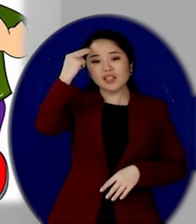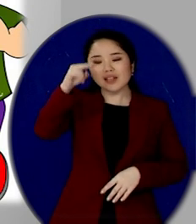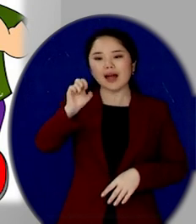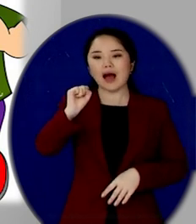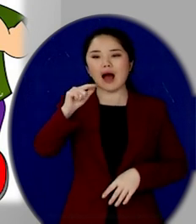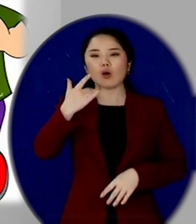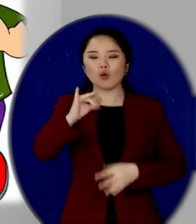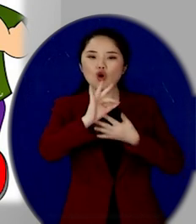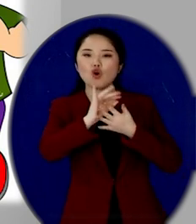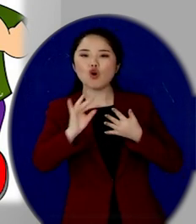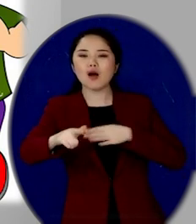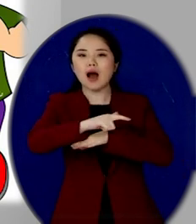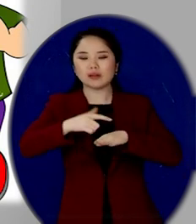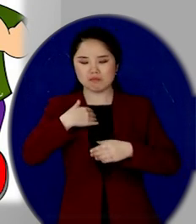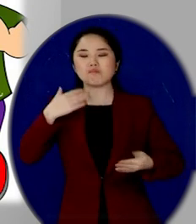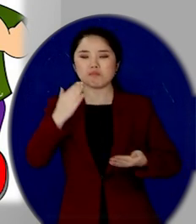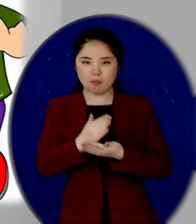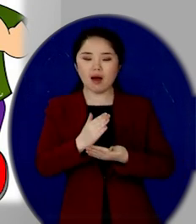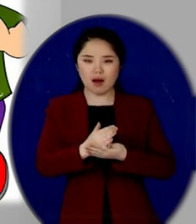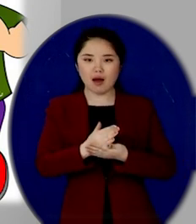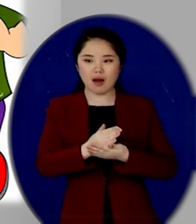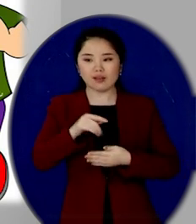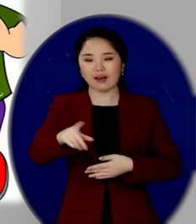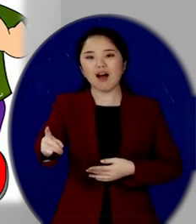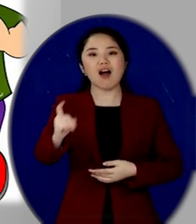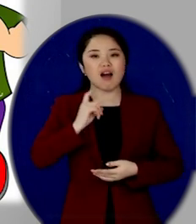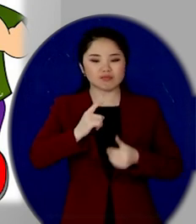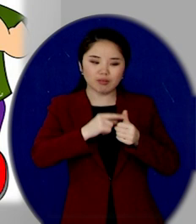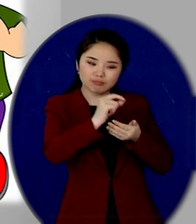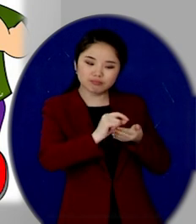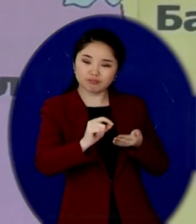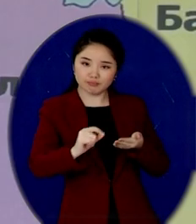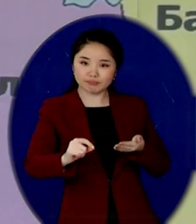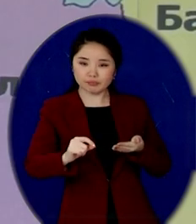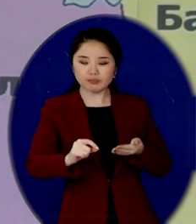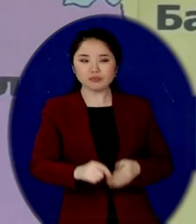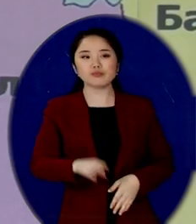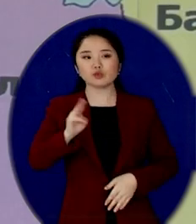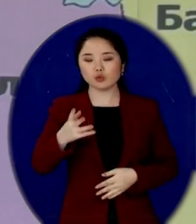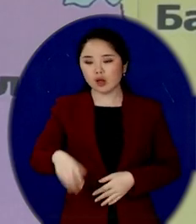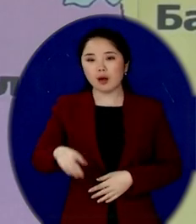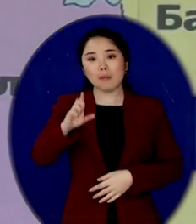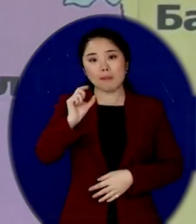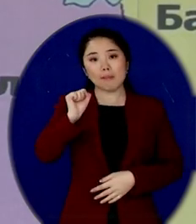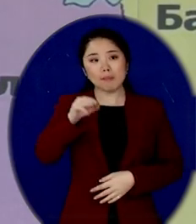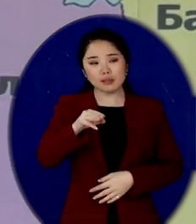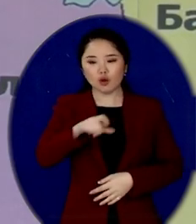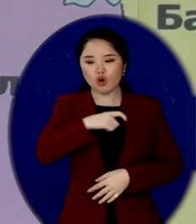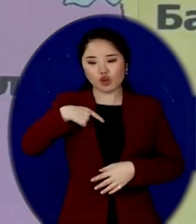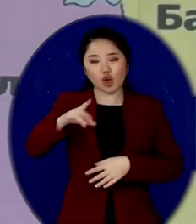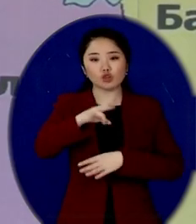олон сайхан газрууд бий гэж Бат тэмдэглэжээ. Тэгвэл бат нутгийн